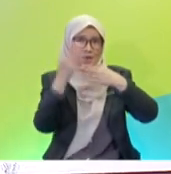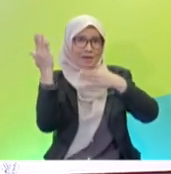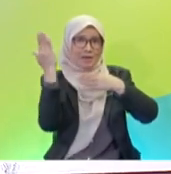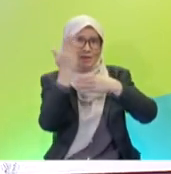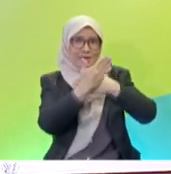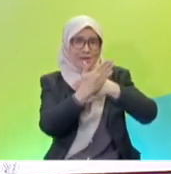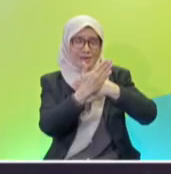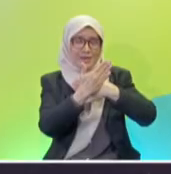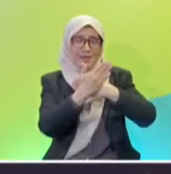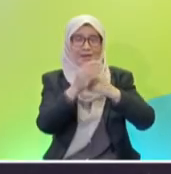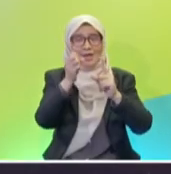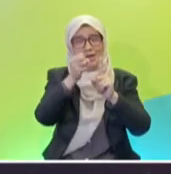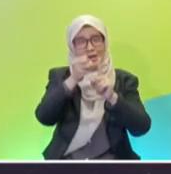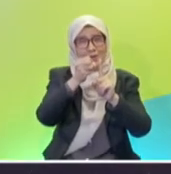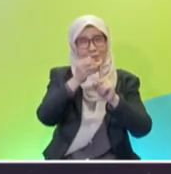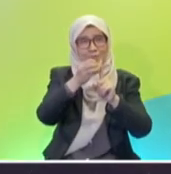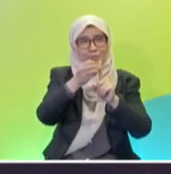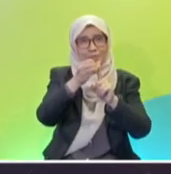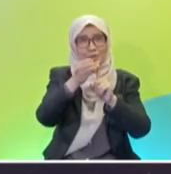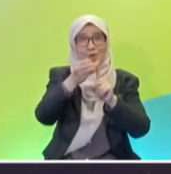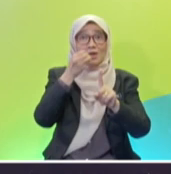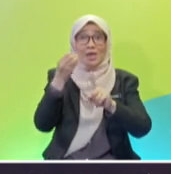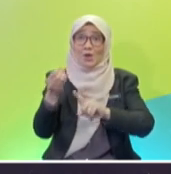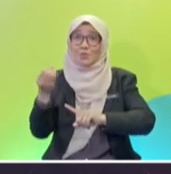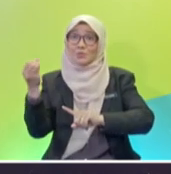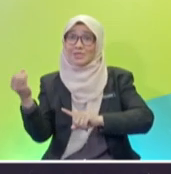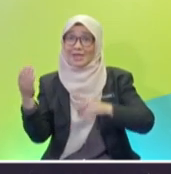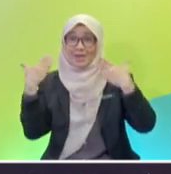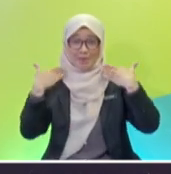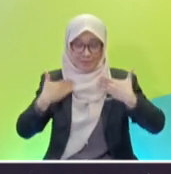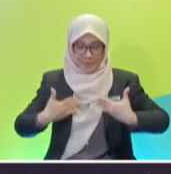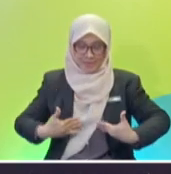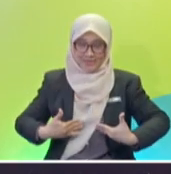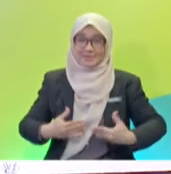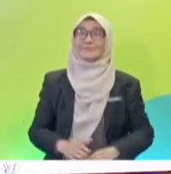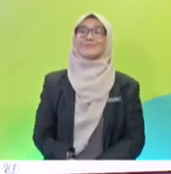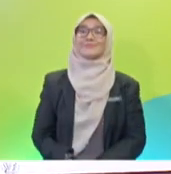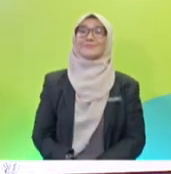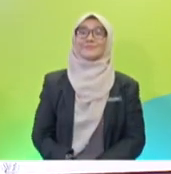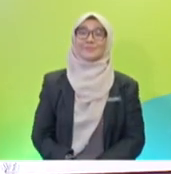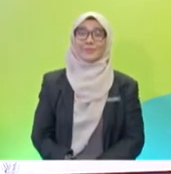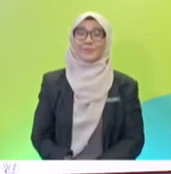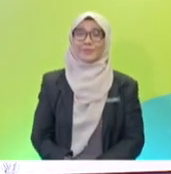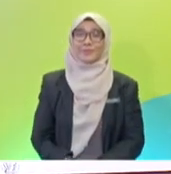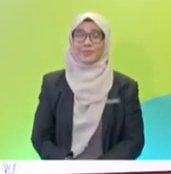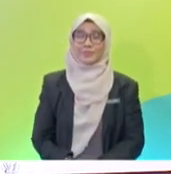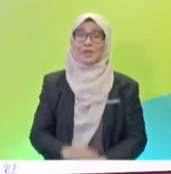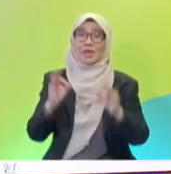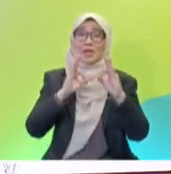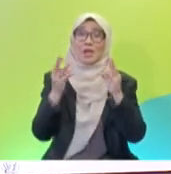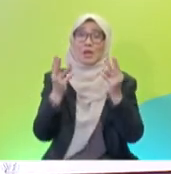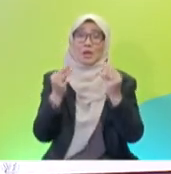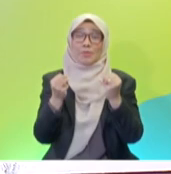terbentuklah bayang-bayang. Jadi, okey, kalau Hanis dan adik-adik di luar sana ingin mengetahui